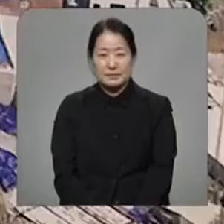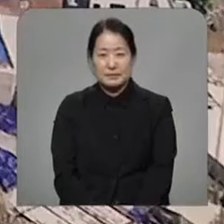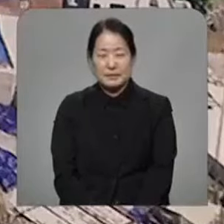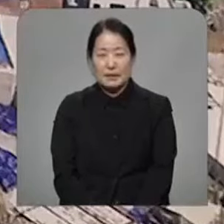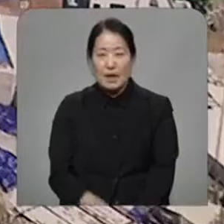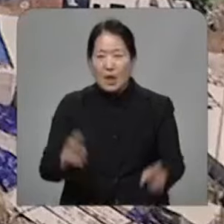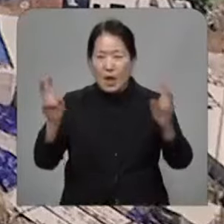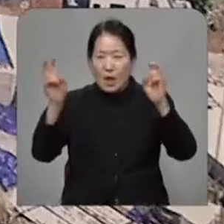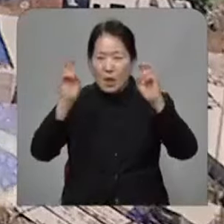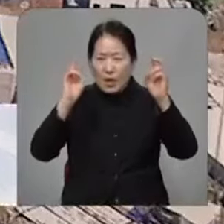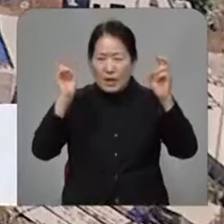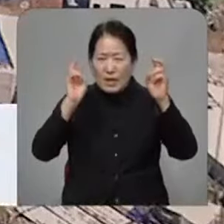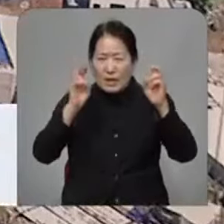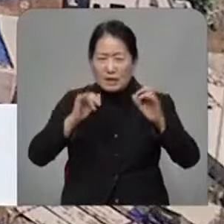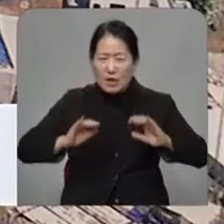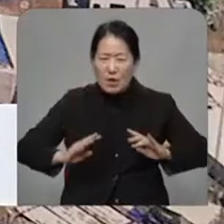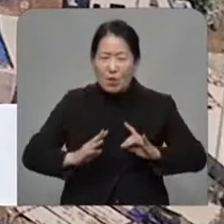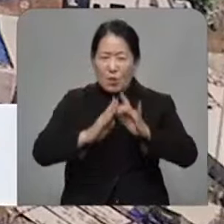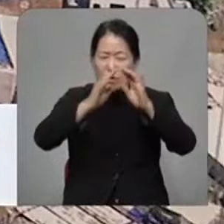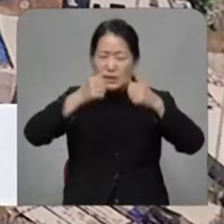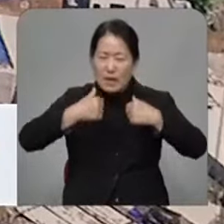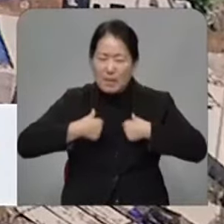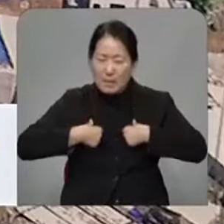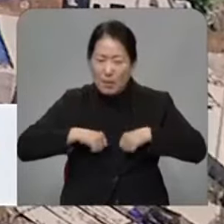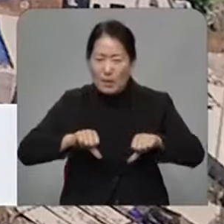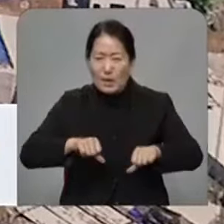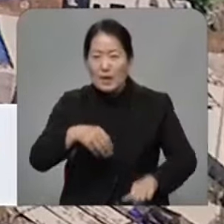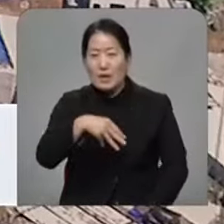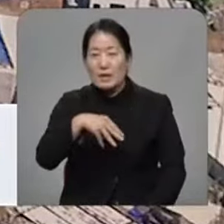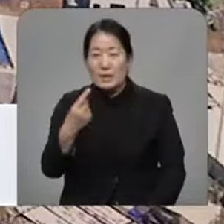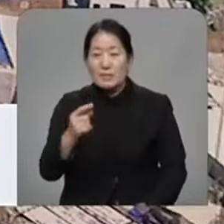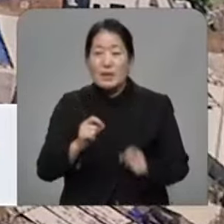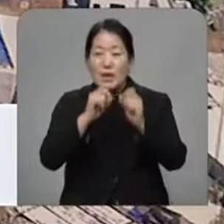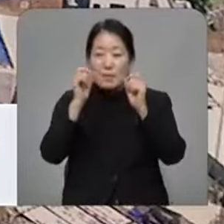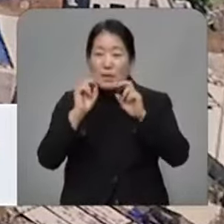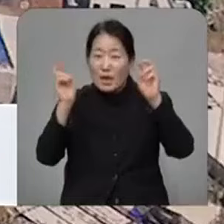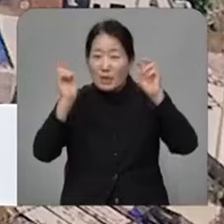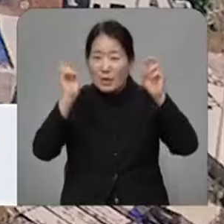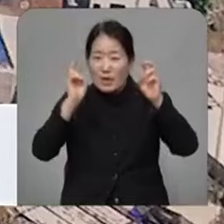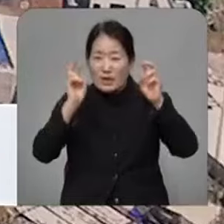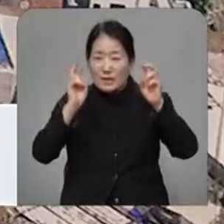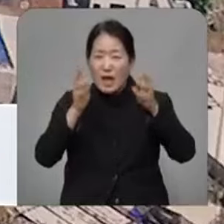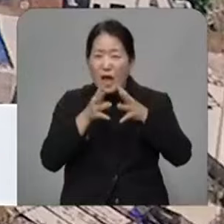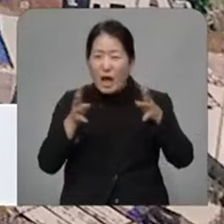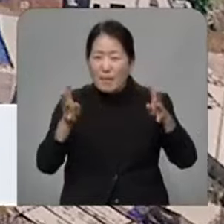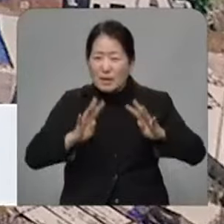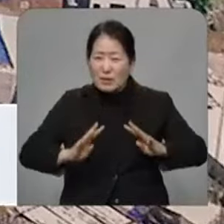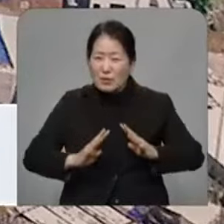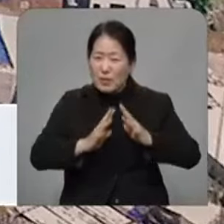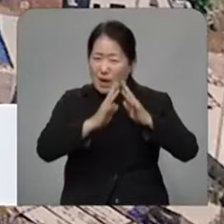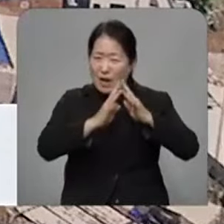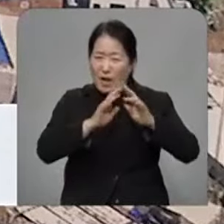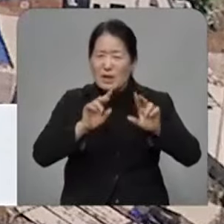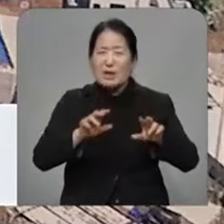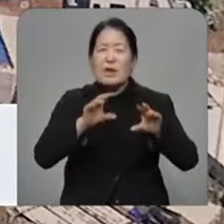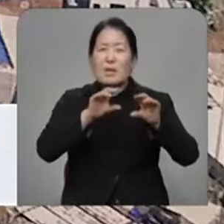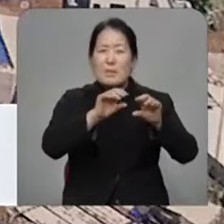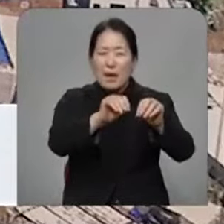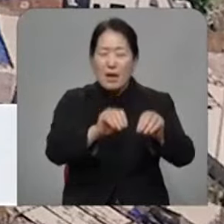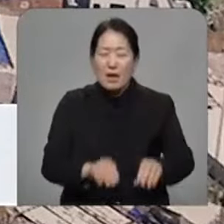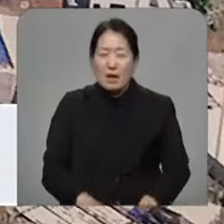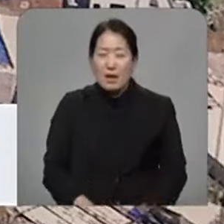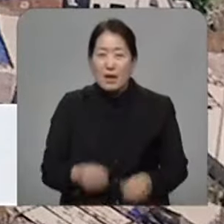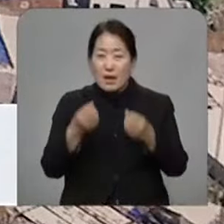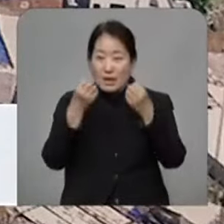시행사의 공사 포기로 방치되고 있는 삼척의 한 민간 임대 아파트 공사가 진척을 보지 못하고 있습니다 새 사업자가